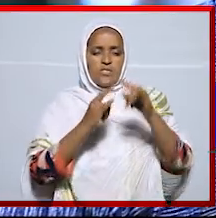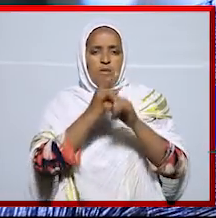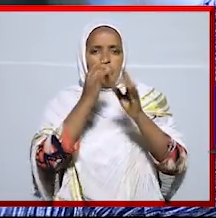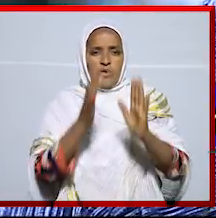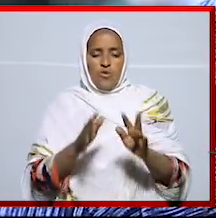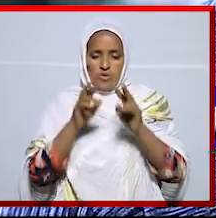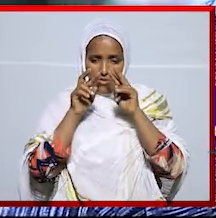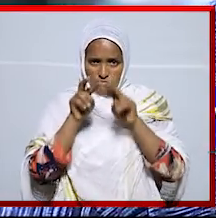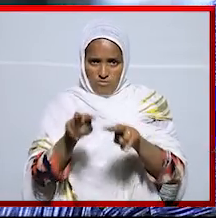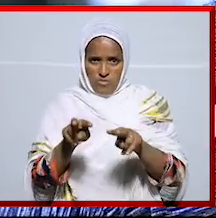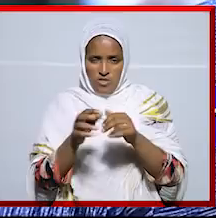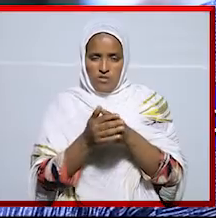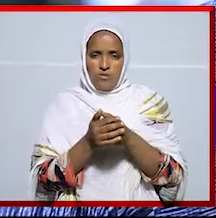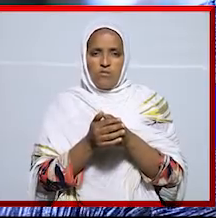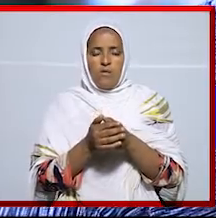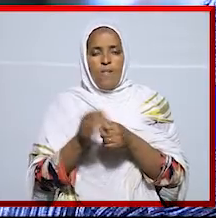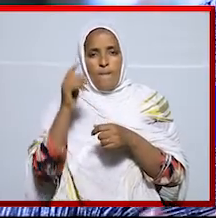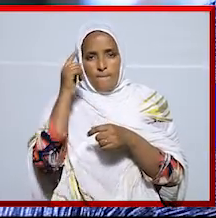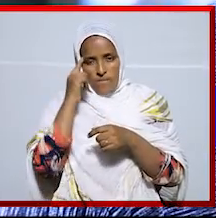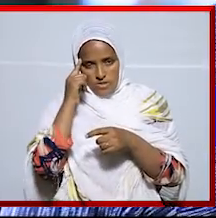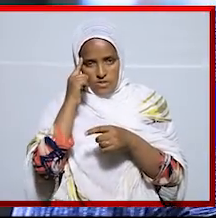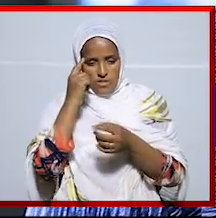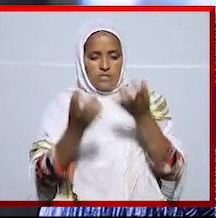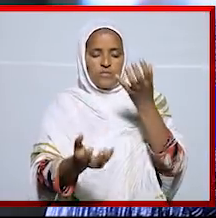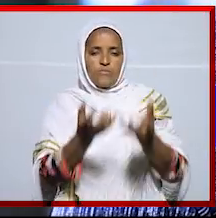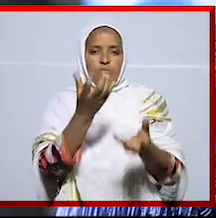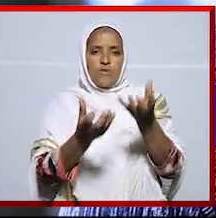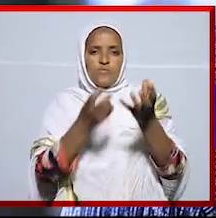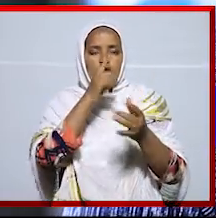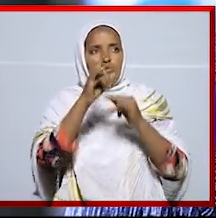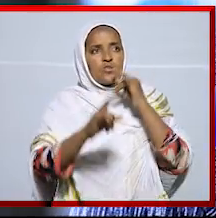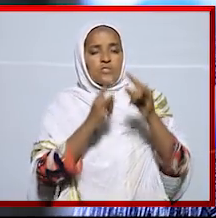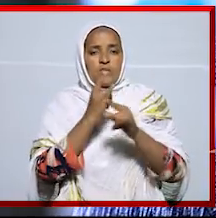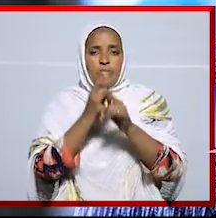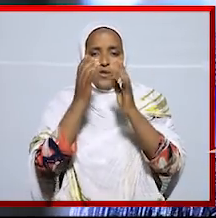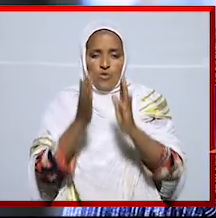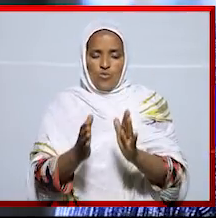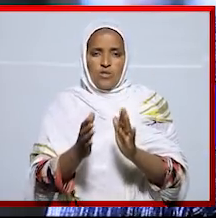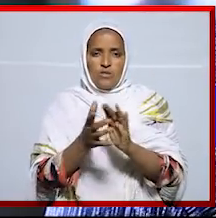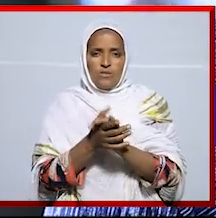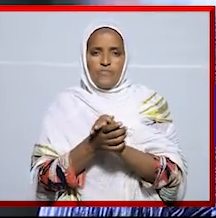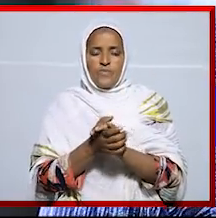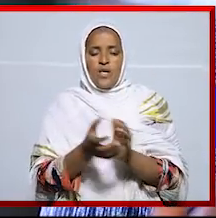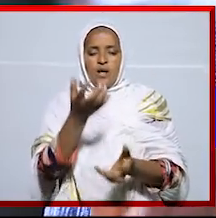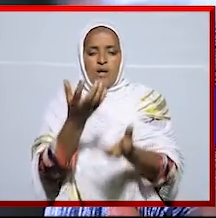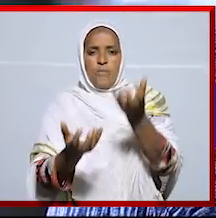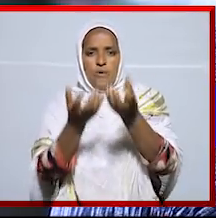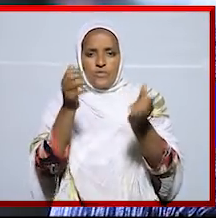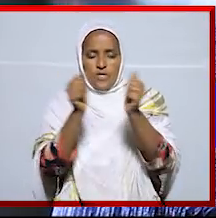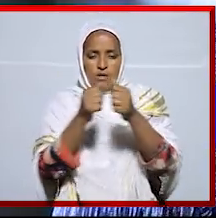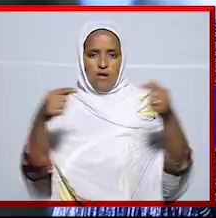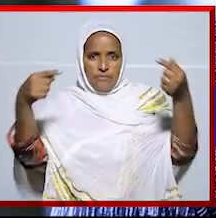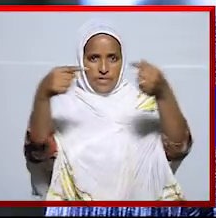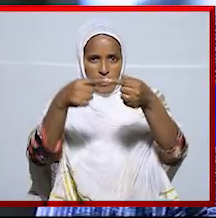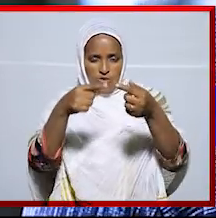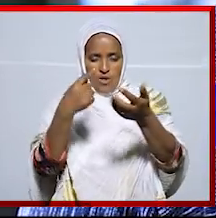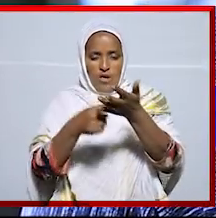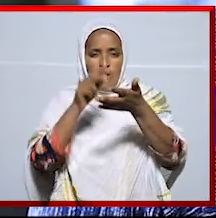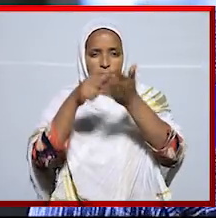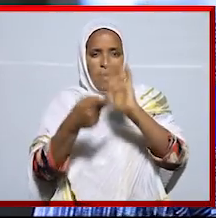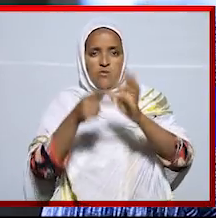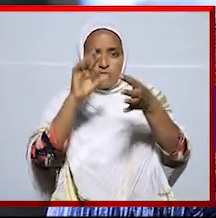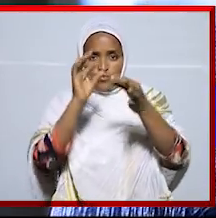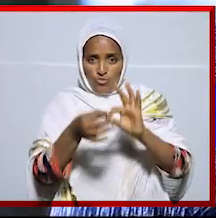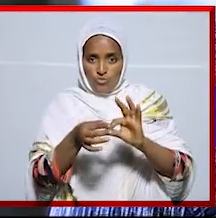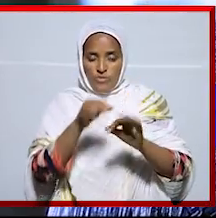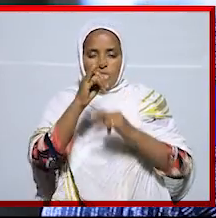ለኔ ዘመናዊነትን የምመለከተው በአስተሳሰብ መብሰል ነው። ዘመናዊነት ከመብሰል ጋር ነው የሚገናኘው።